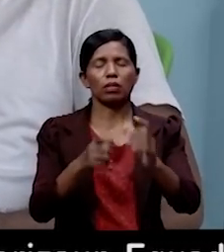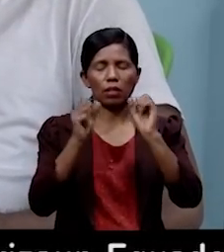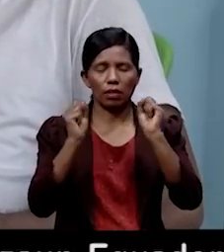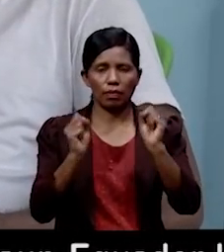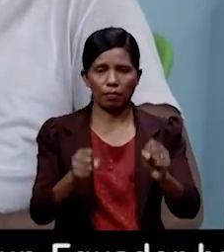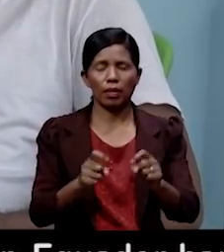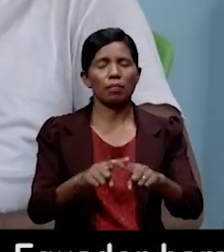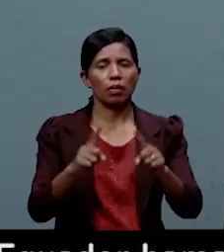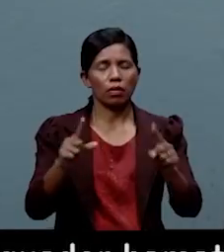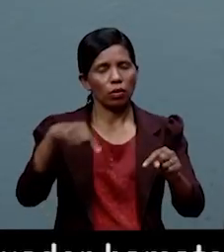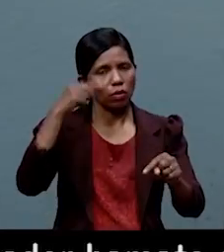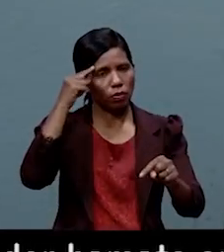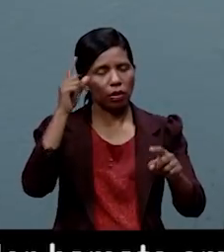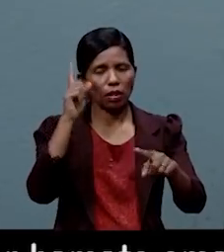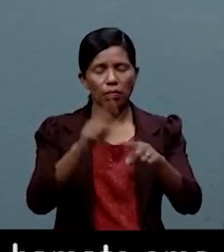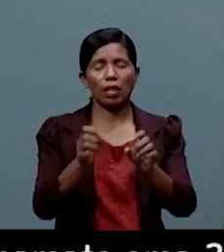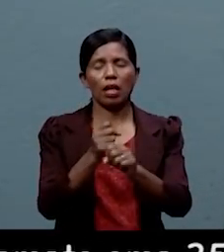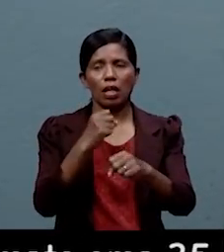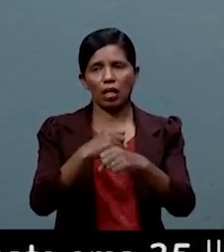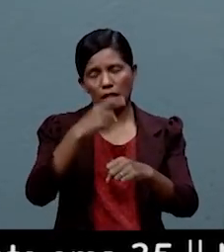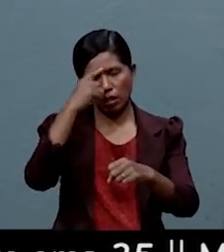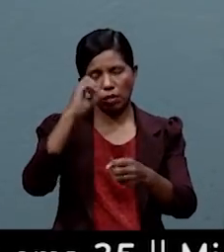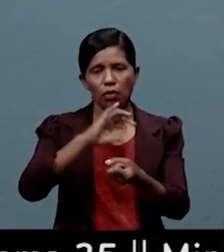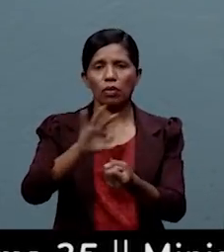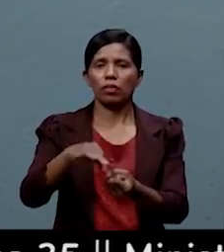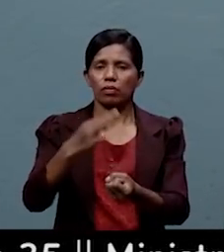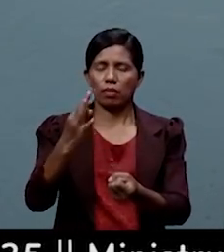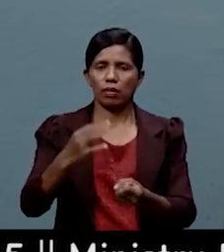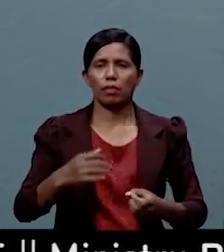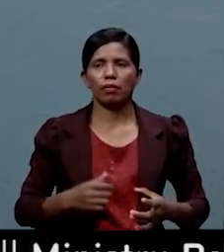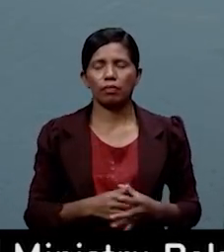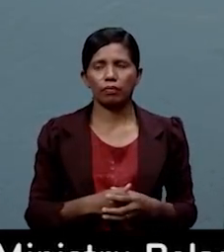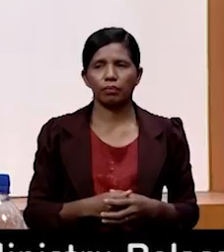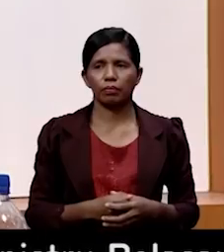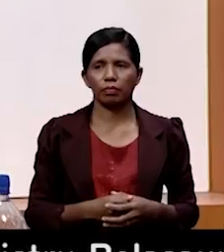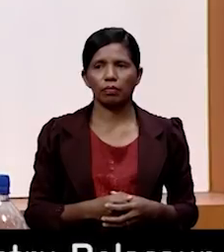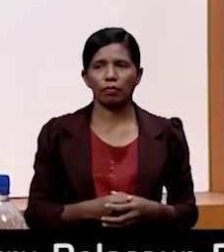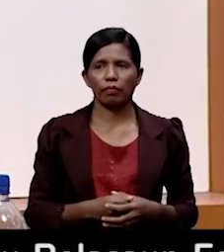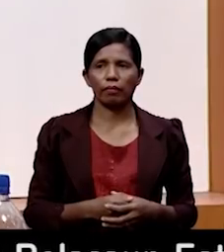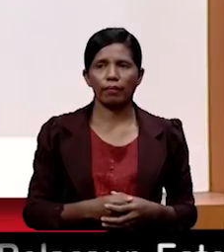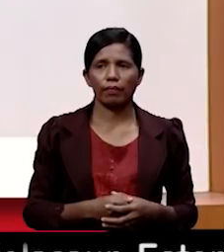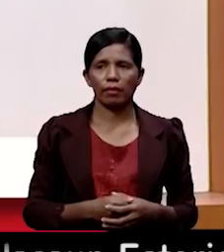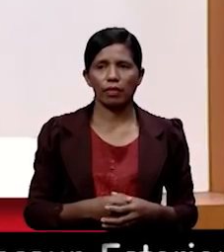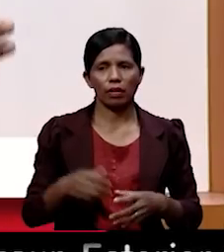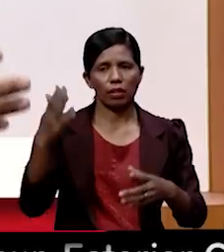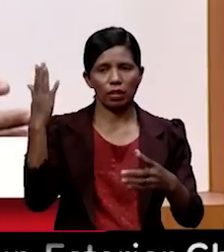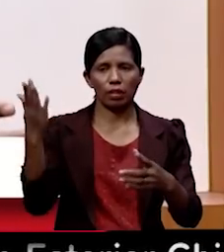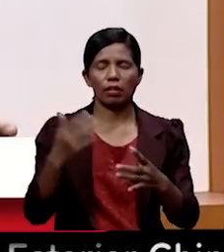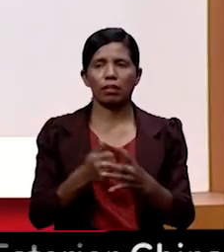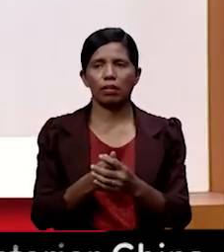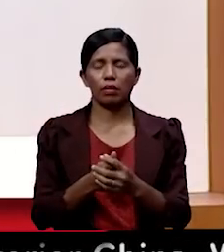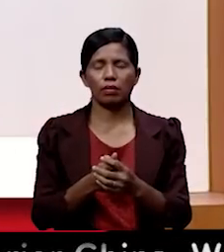aberta mai be governo labele realiza tamba pandemia coronavirus. Iha asesesaun a